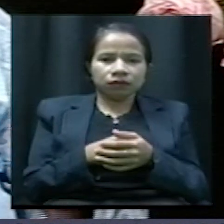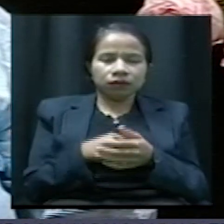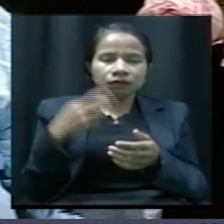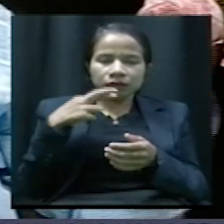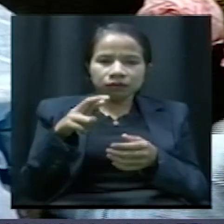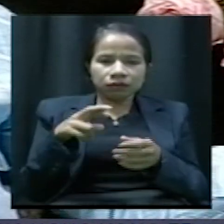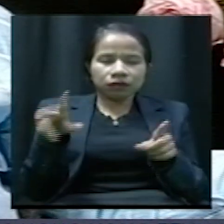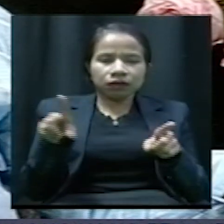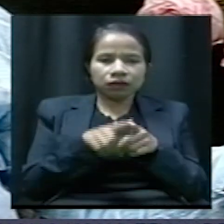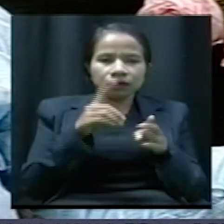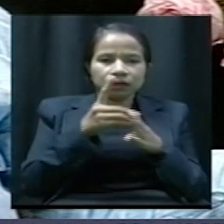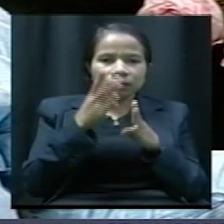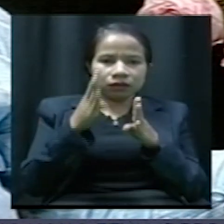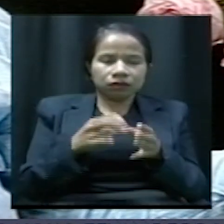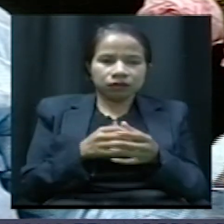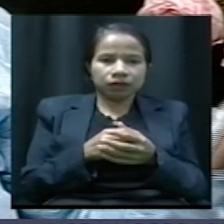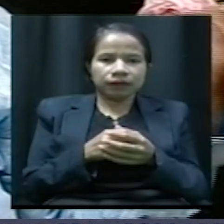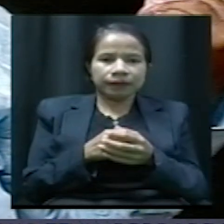ema kami asoin